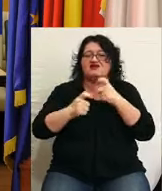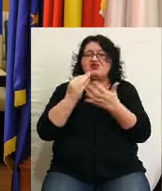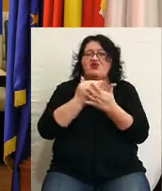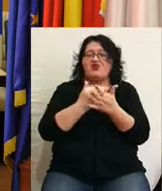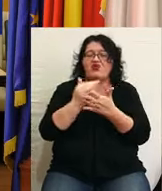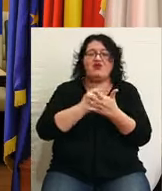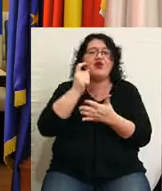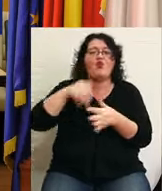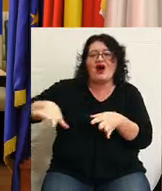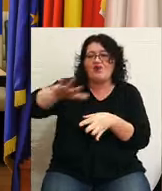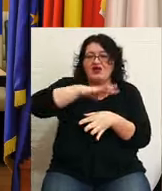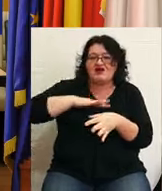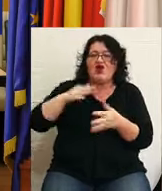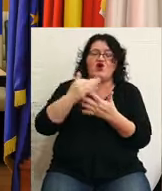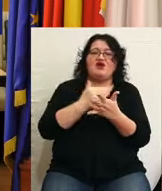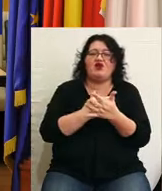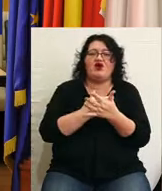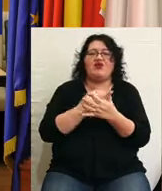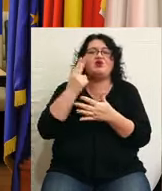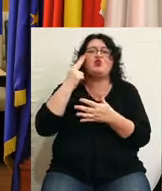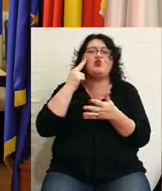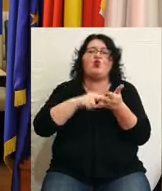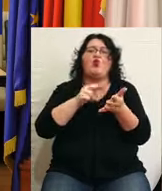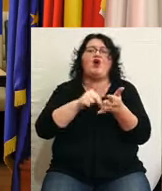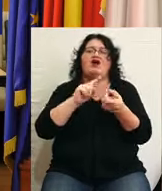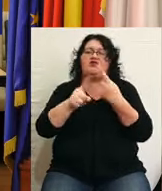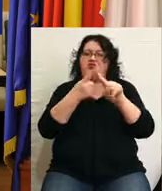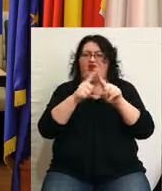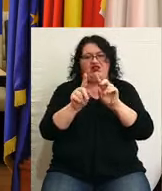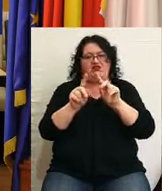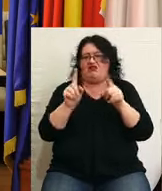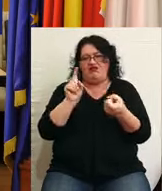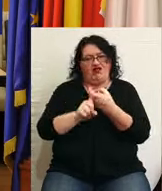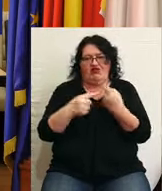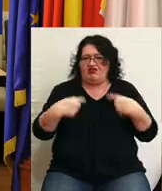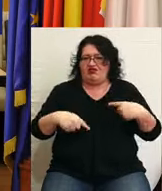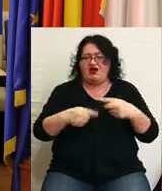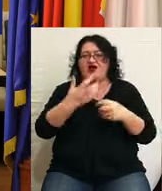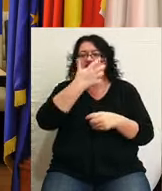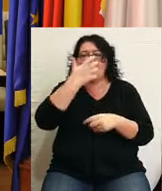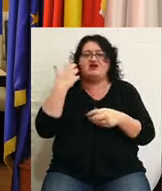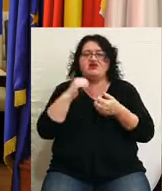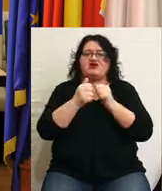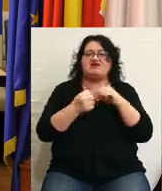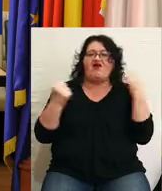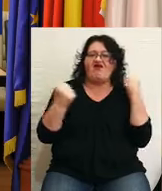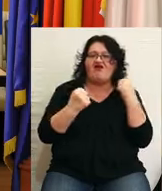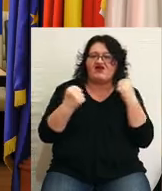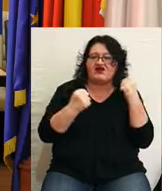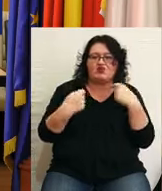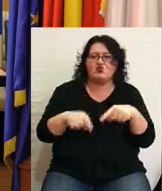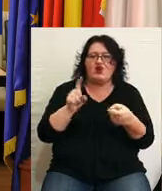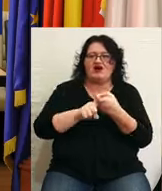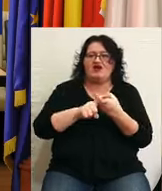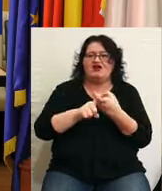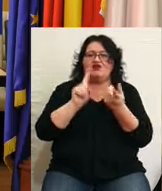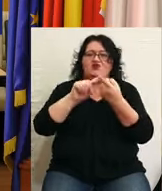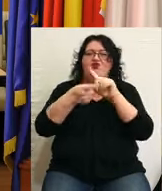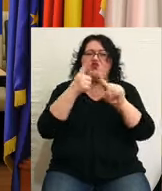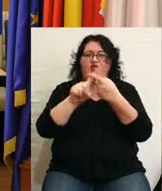problemele nu cunosc culoare politică, căldura sau frigul nu cunosc culoare